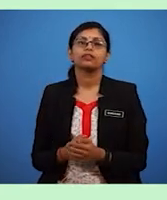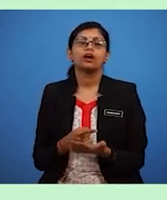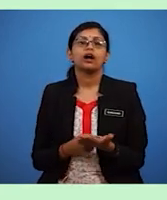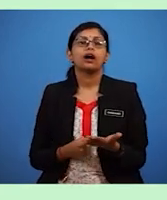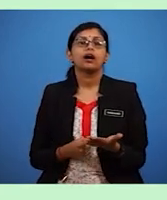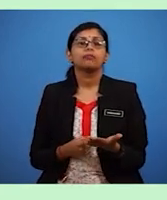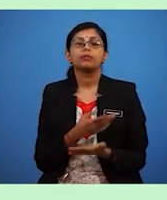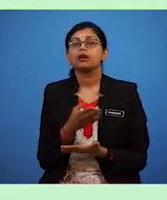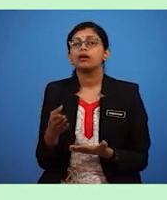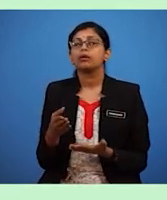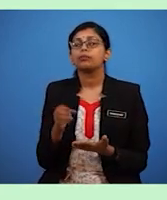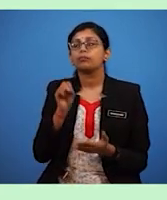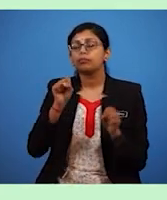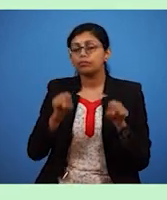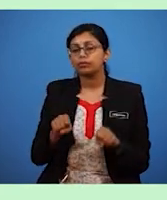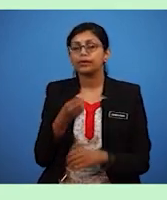inference murid-murid?